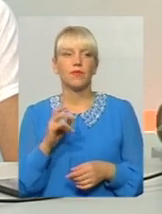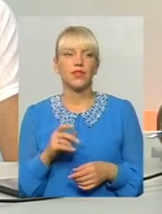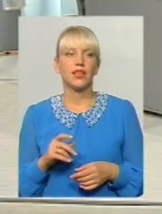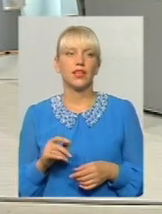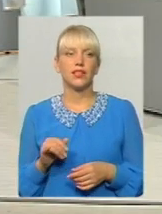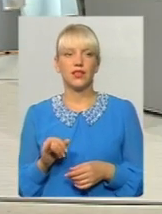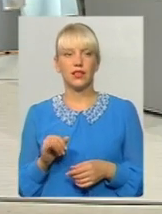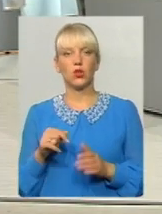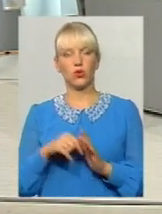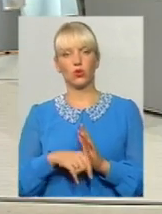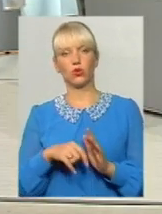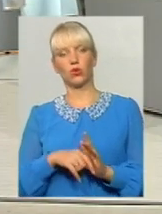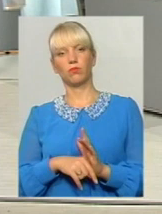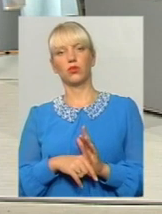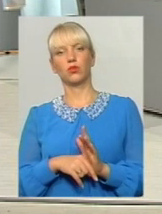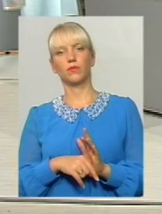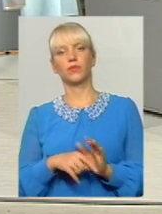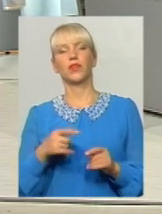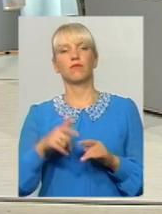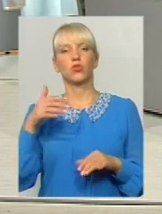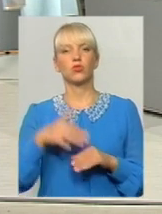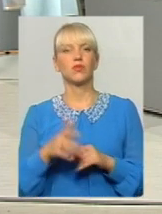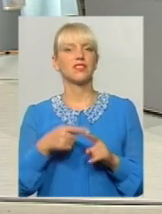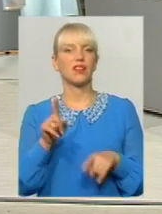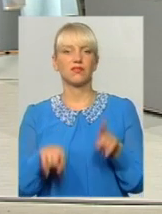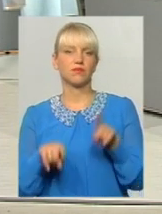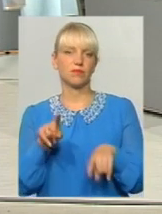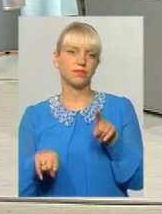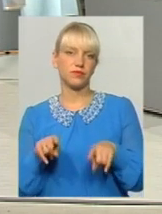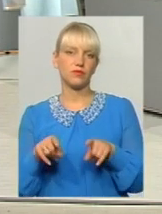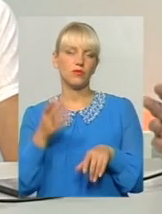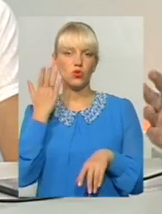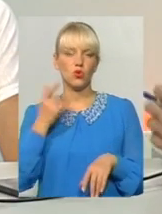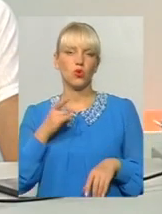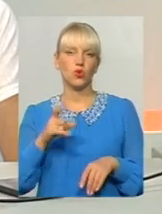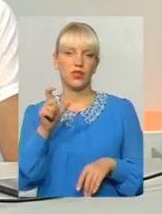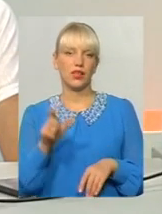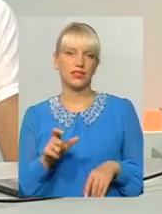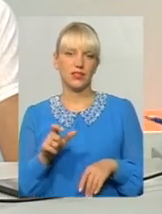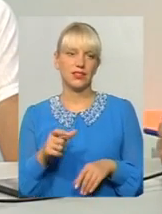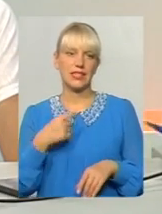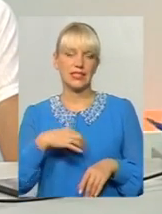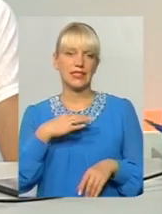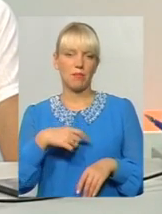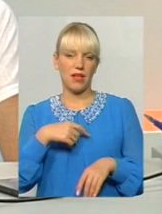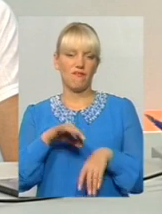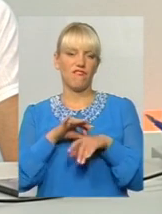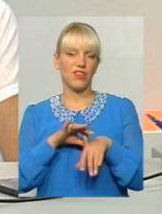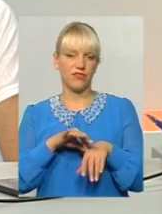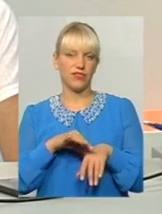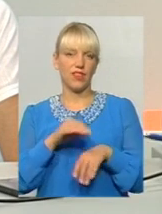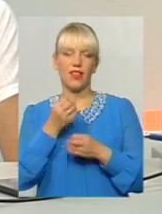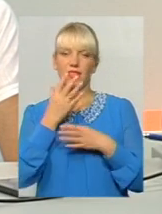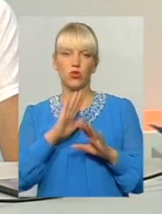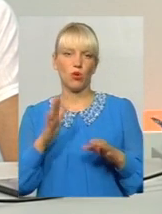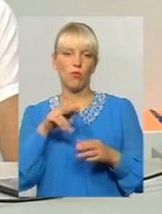є свідомі громадяни, які... Тобто, але розумієте, це єдиничні випадки, коли все ж таки таксист поводив себе якось... недобре по відношенню до свого клієнта.